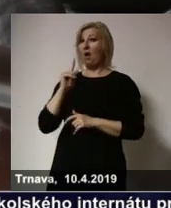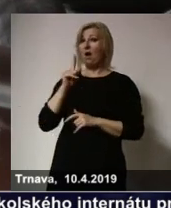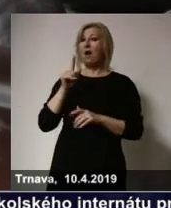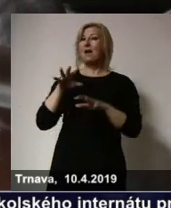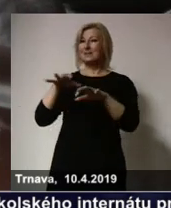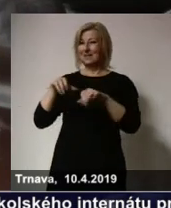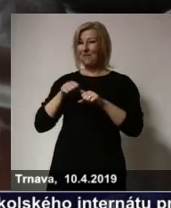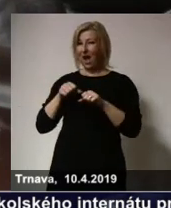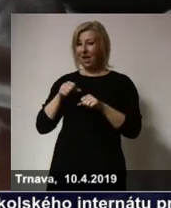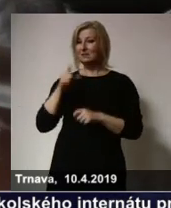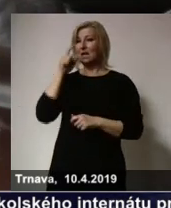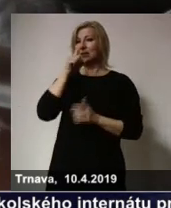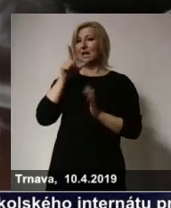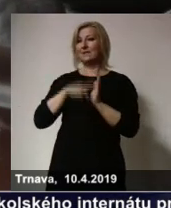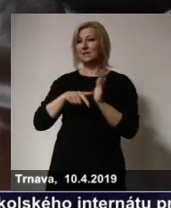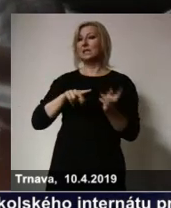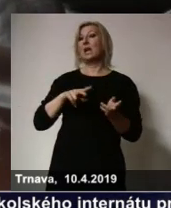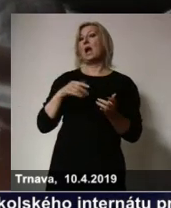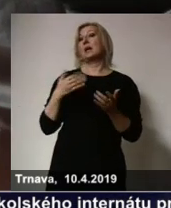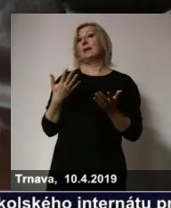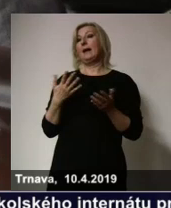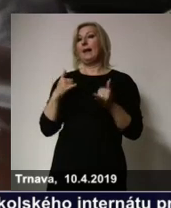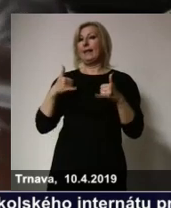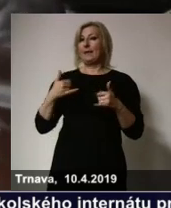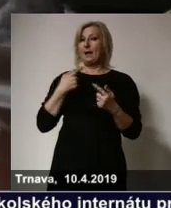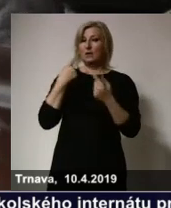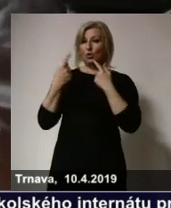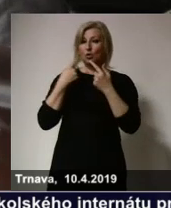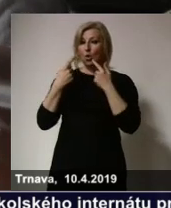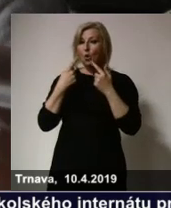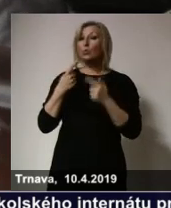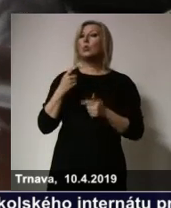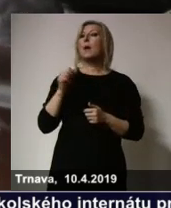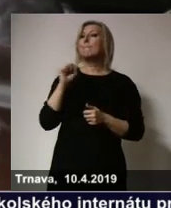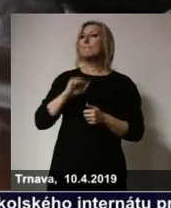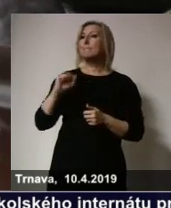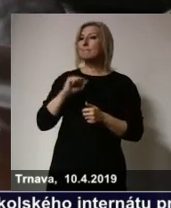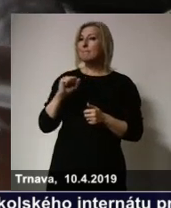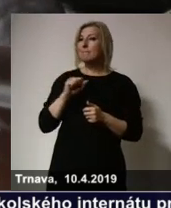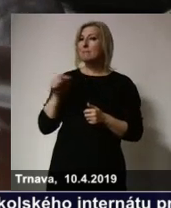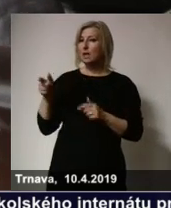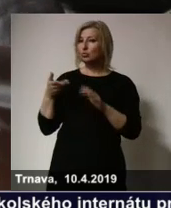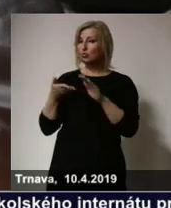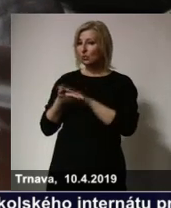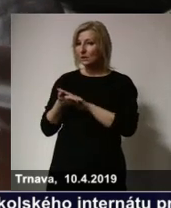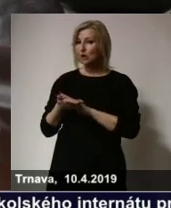vlastníctve TTSK, ale rokujeme intenzívne so zástupcami obce, ako aj s